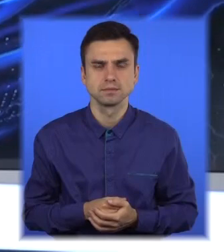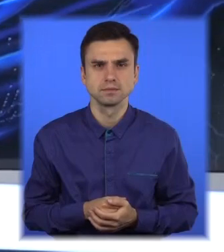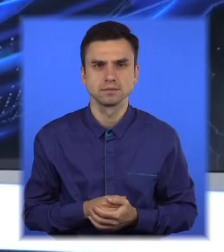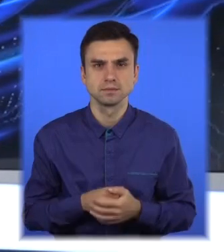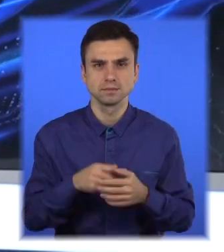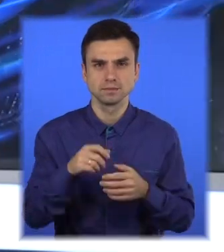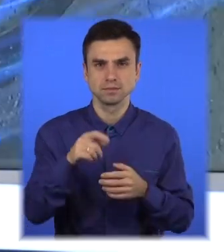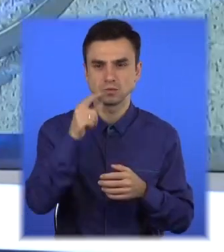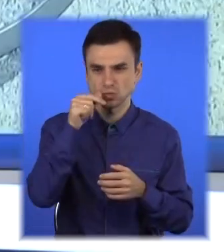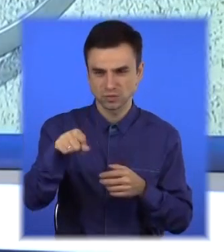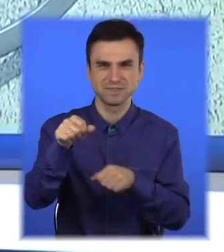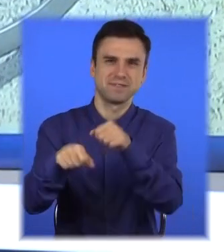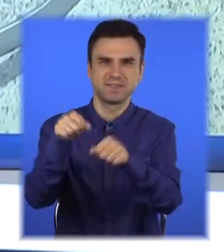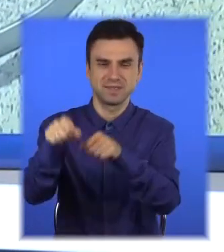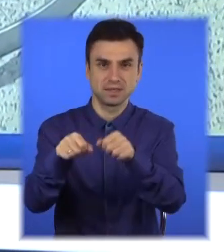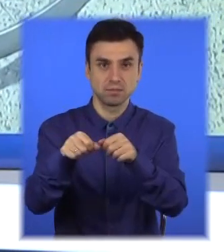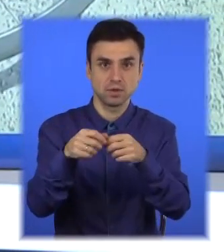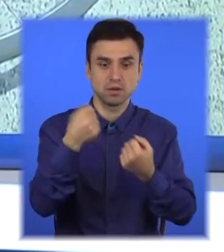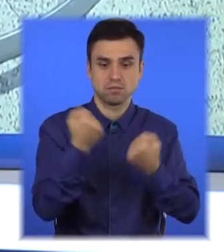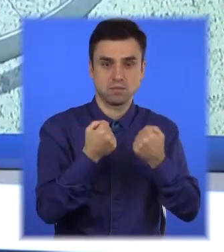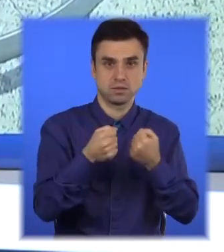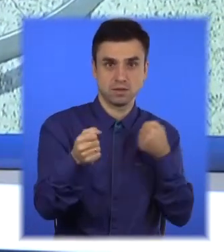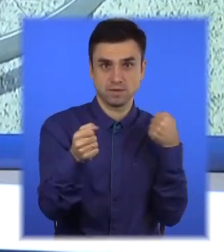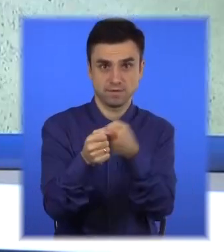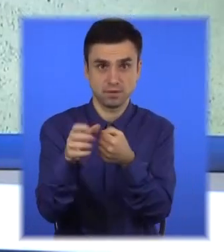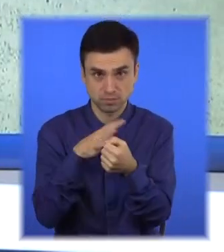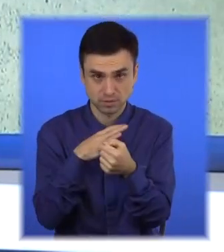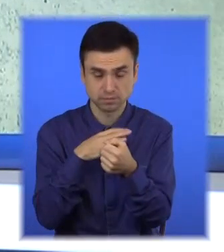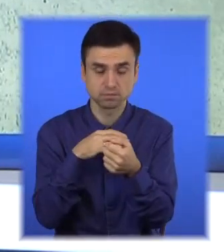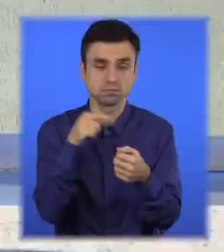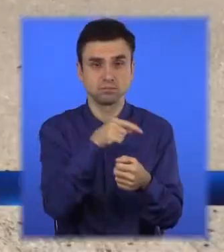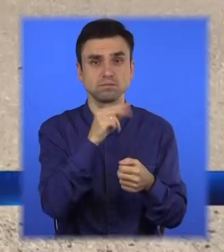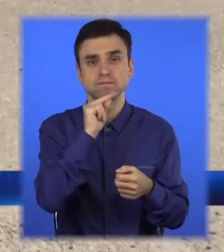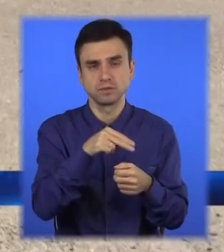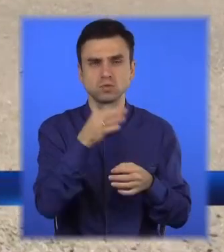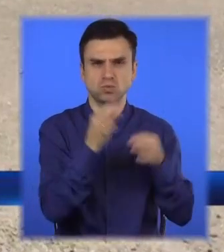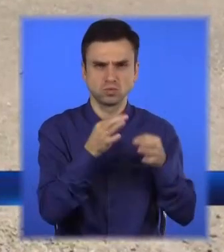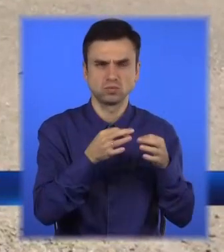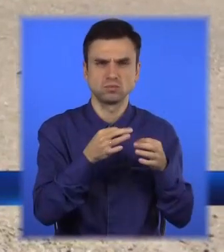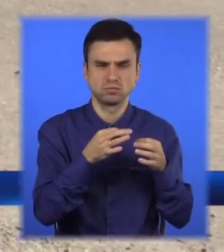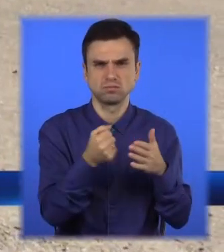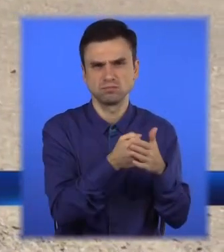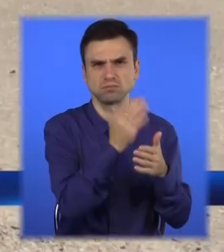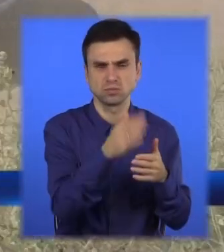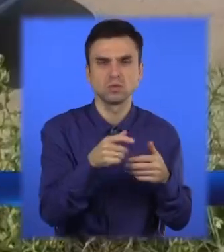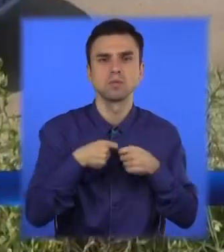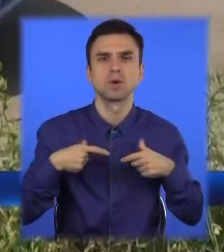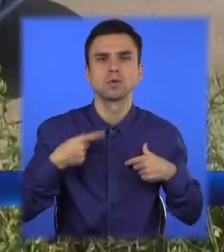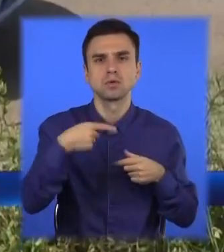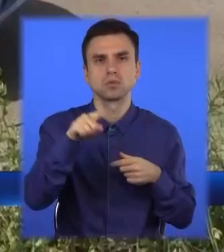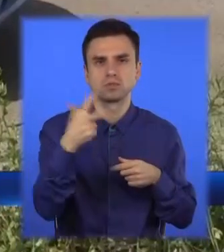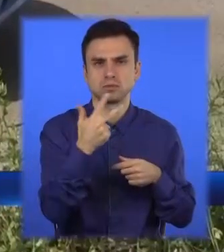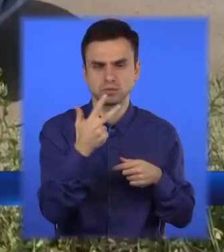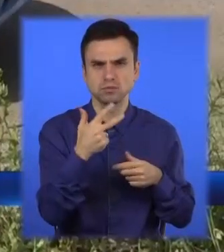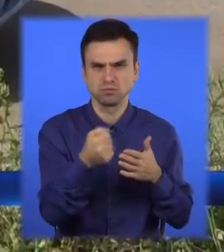Судитимуть за наїзд на велосипедиста. Криворізька прокуратура номер 3 направила до суду обвинувальний акт відносно містянина. Раніше